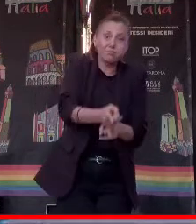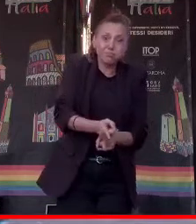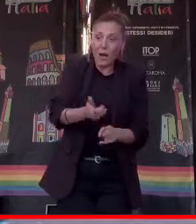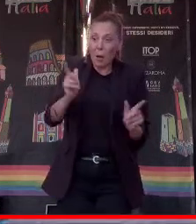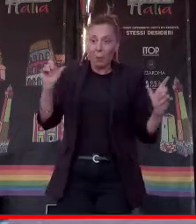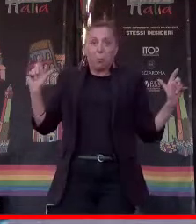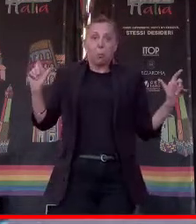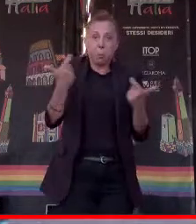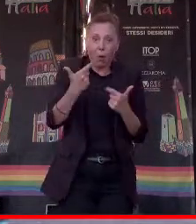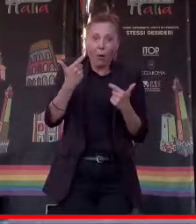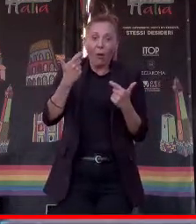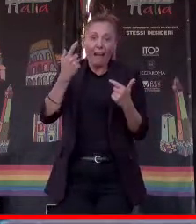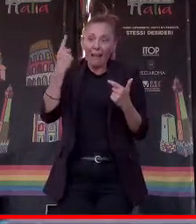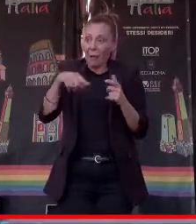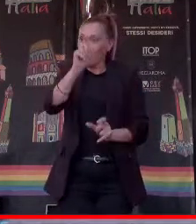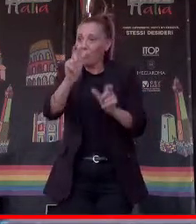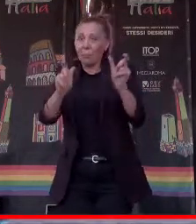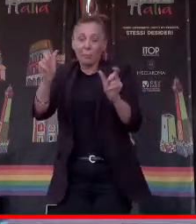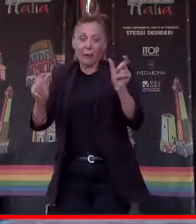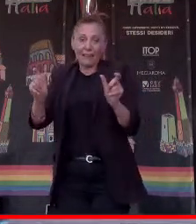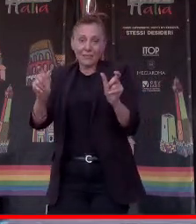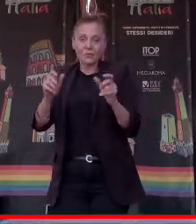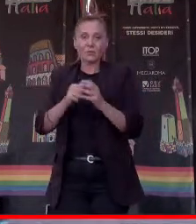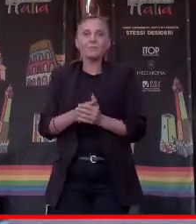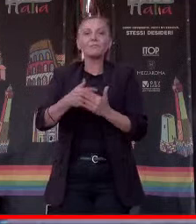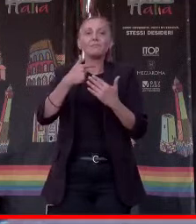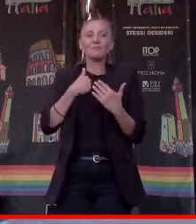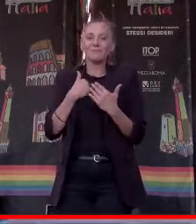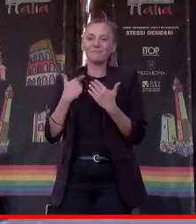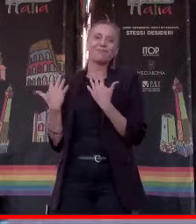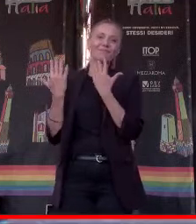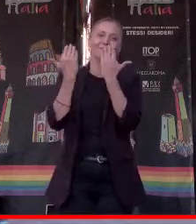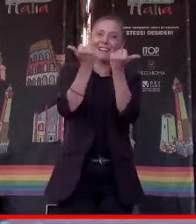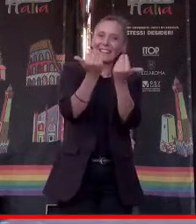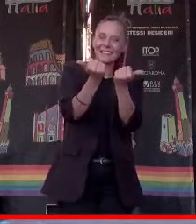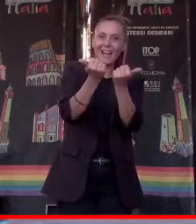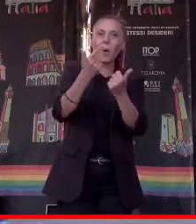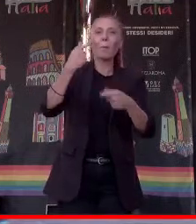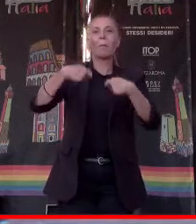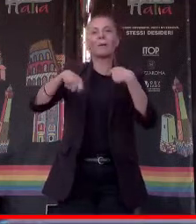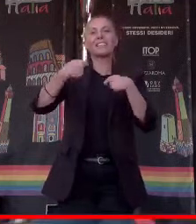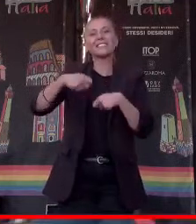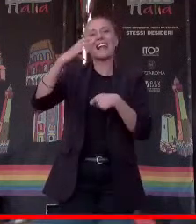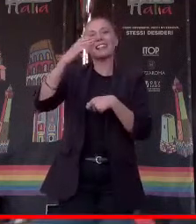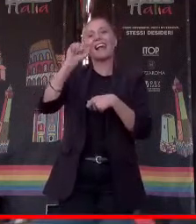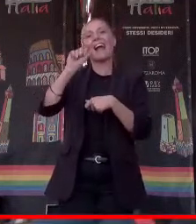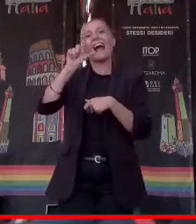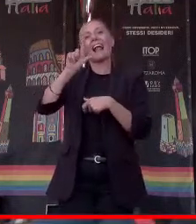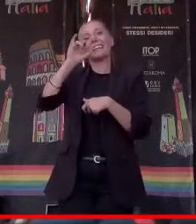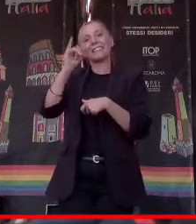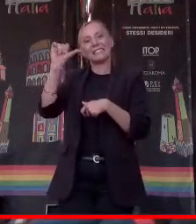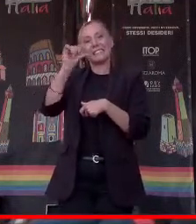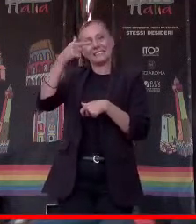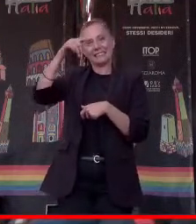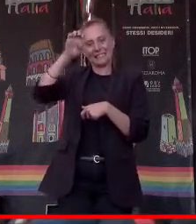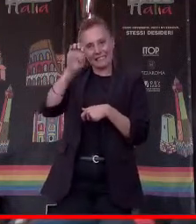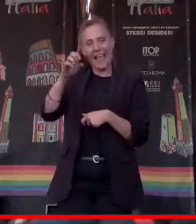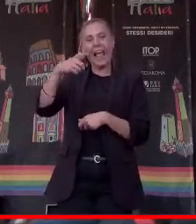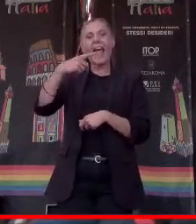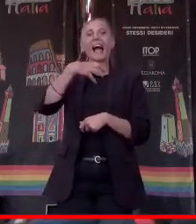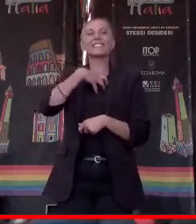tutti. Io naturalmente vi porto i saluti del presidente Caliste e dell'assessore De Cinti, che sono